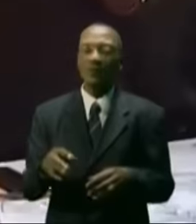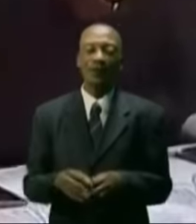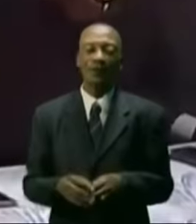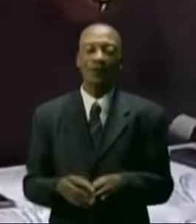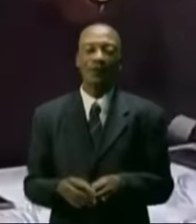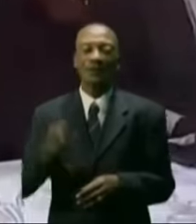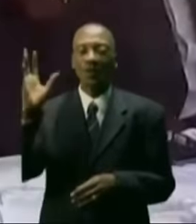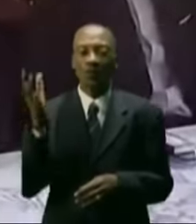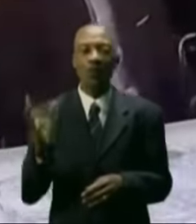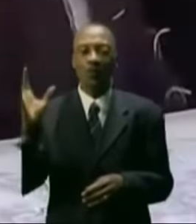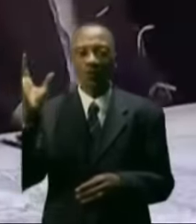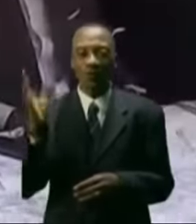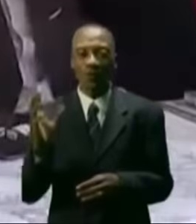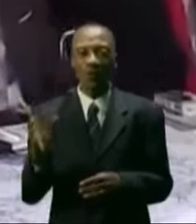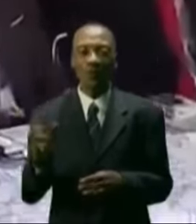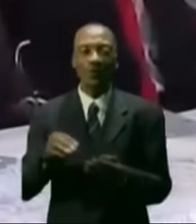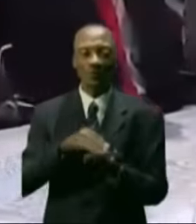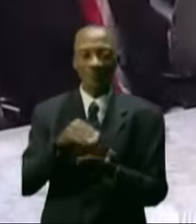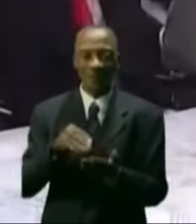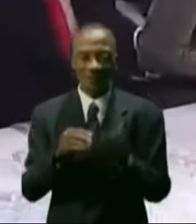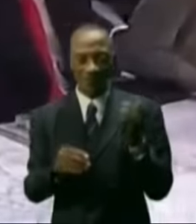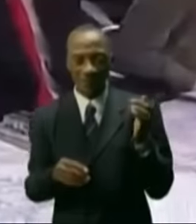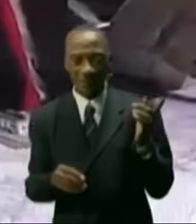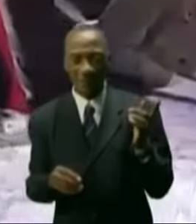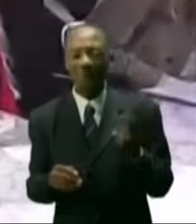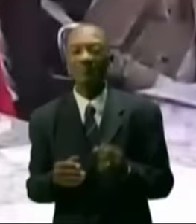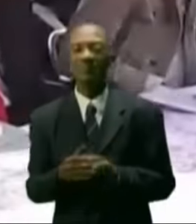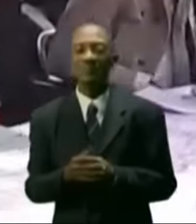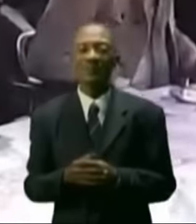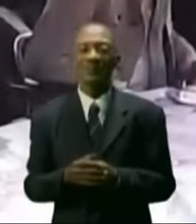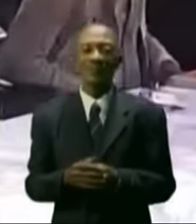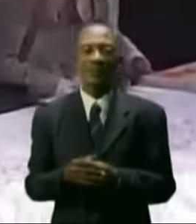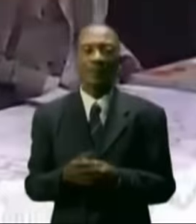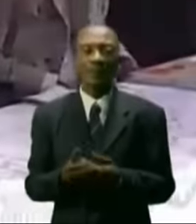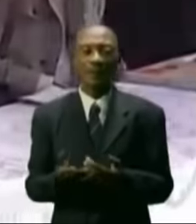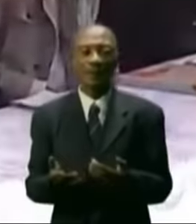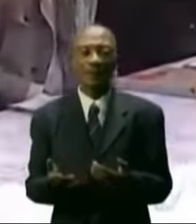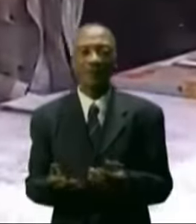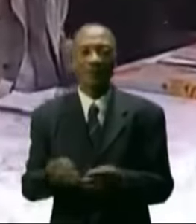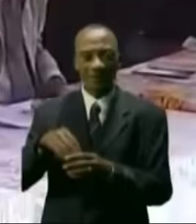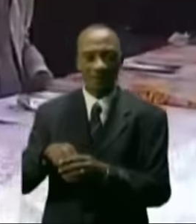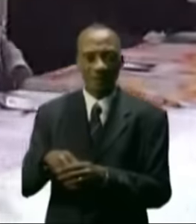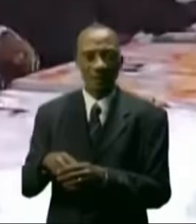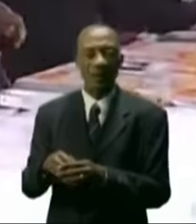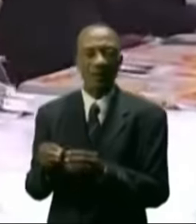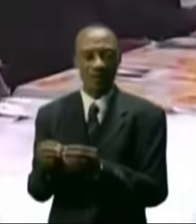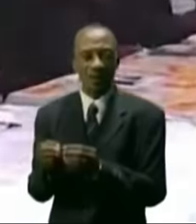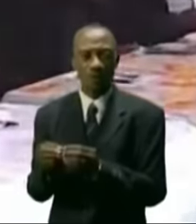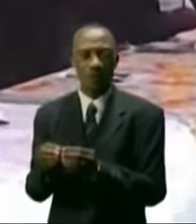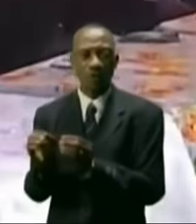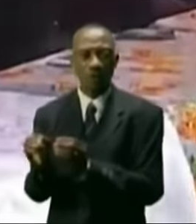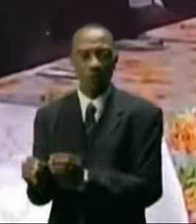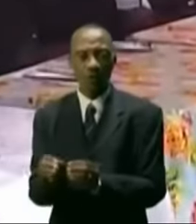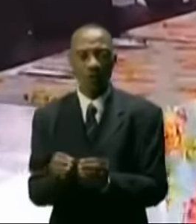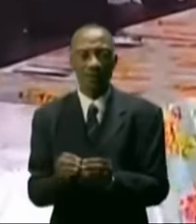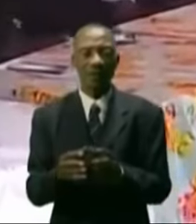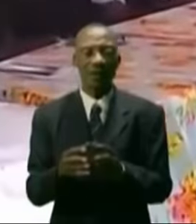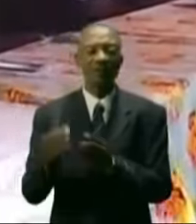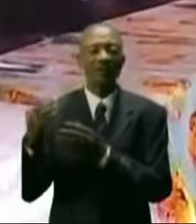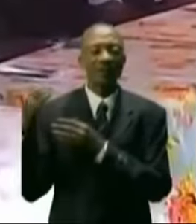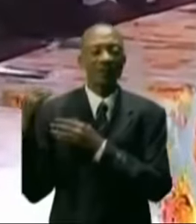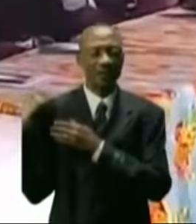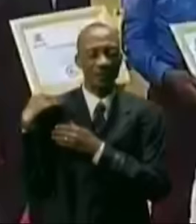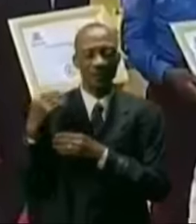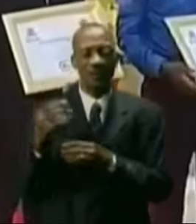une carrière brillante au sein de cette alma mater. Au cours de la cérémonie organisée par le comité de gestion de